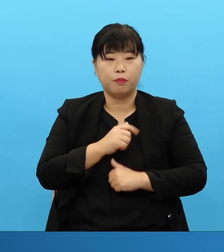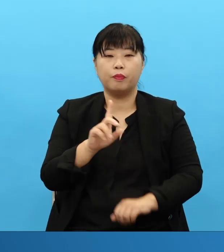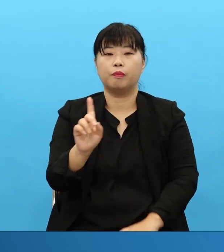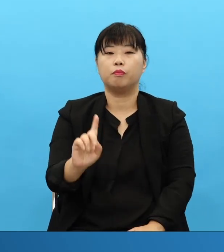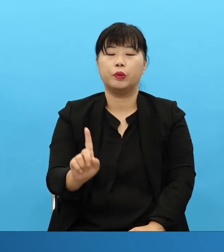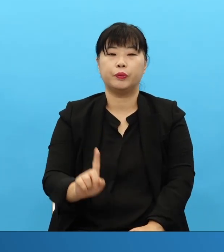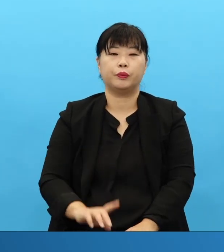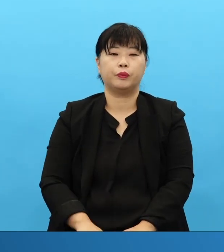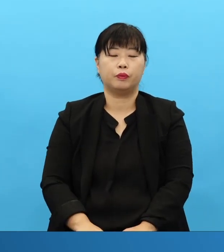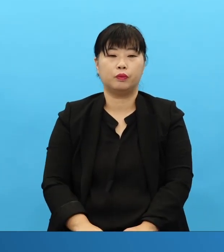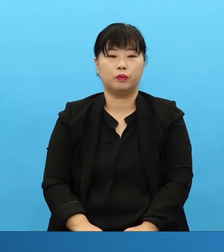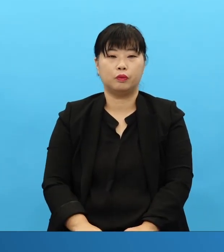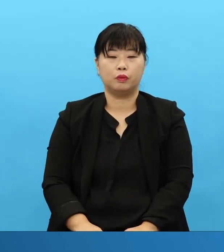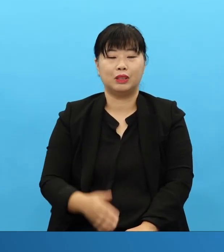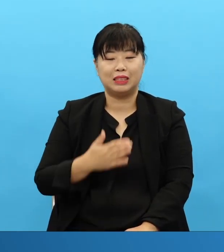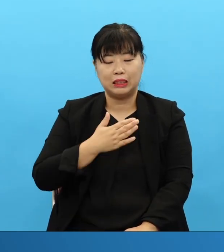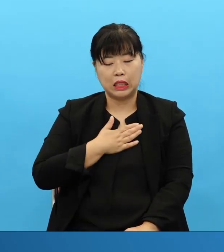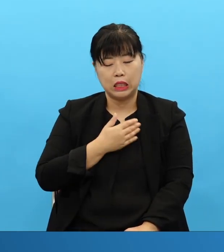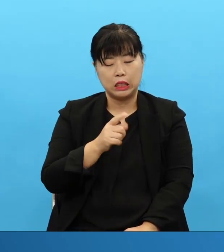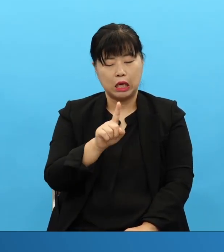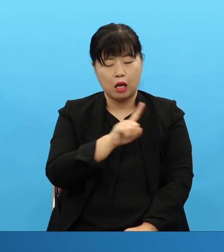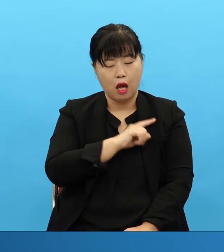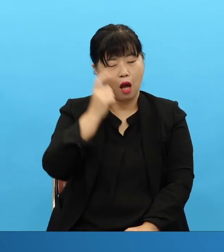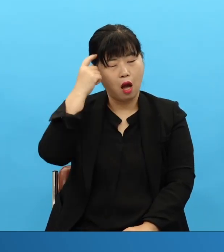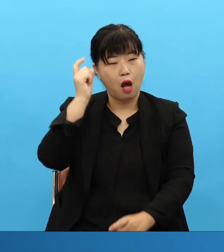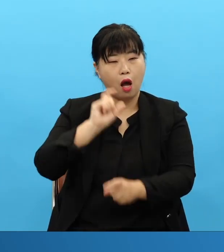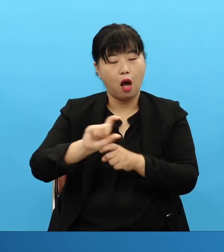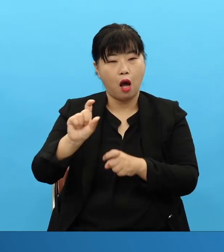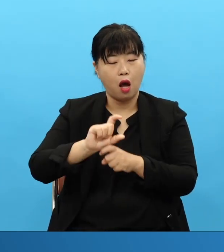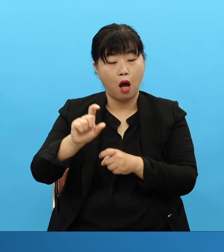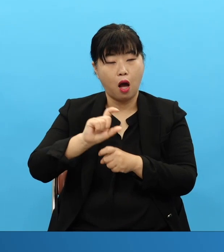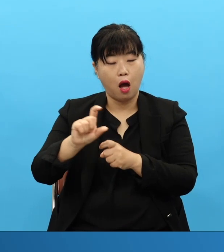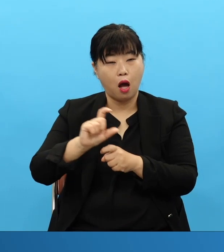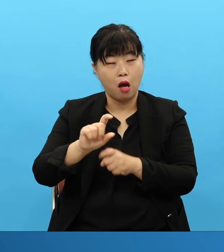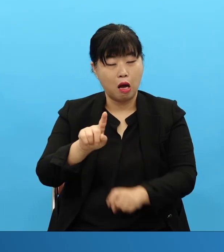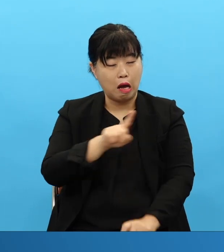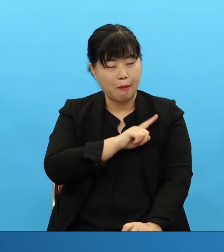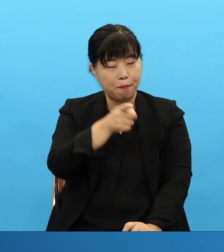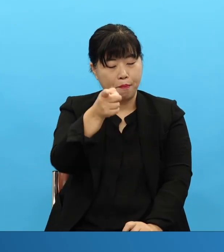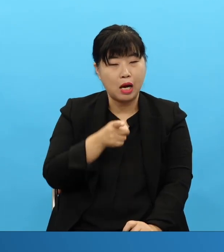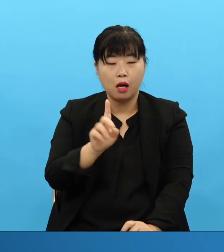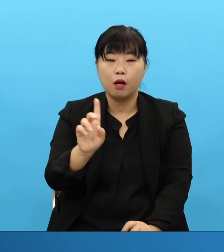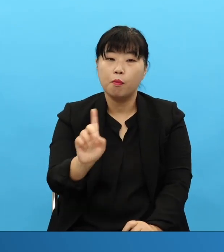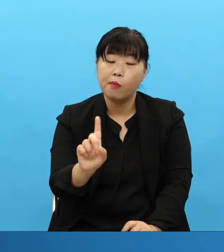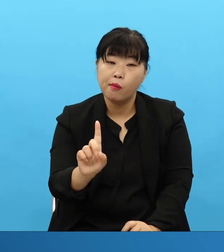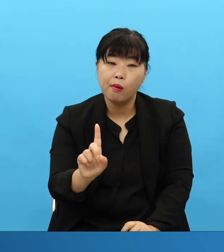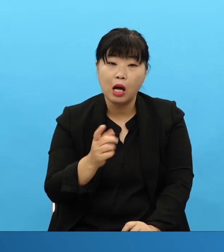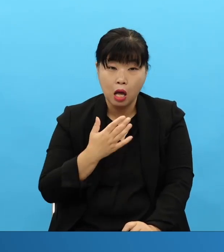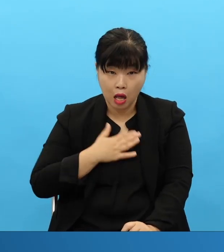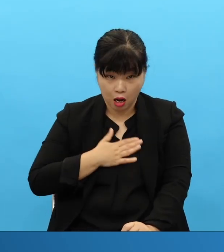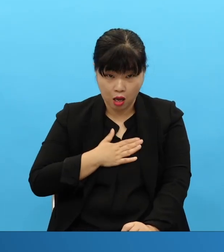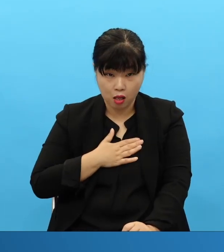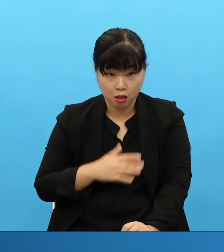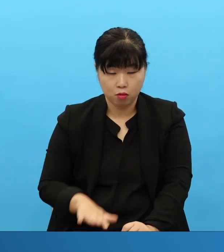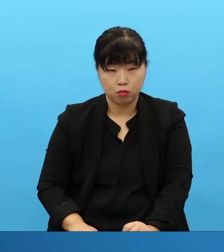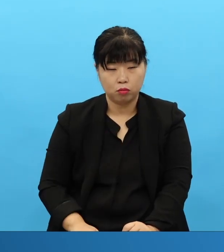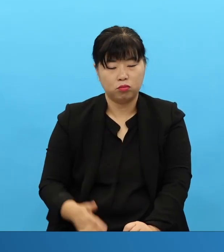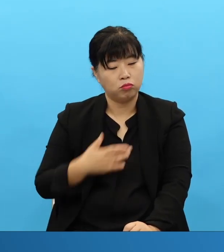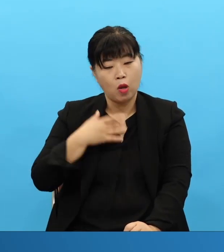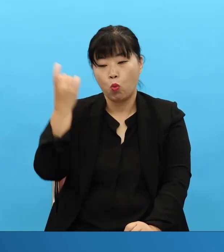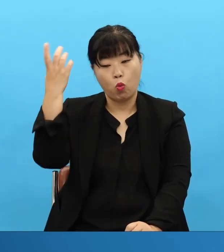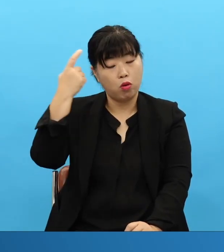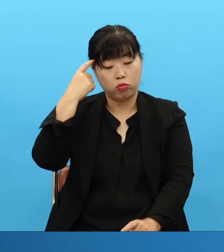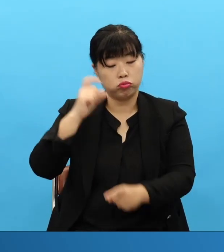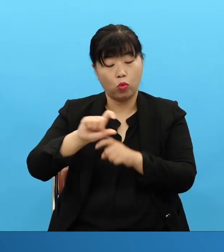했습니까? 나는 제일 고민이 아무것도 없는 사람인데 진짜 이상한 고민 하나 있어요. I remember saying this before, but I have one worry, and I'm